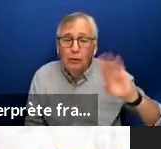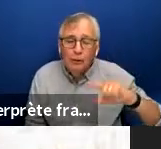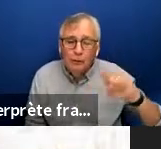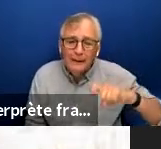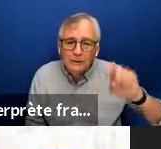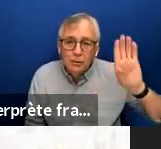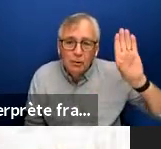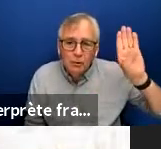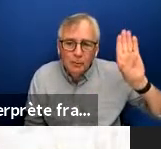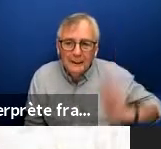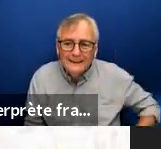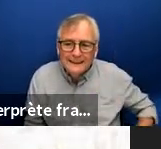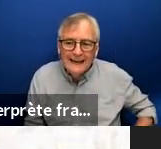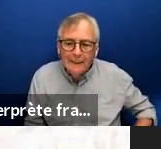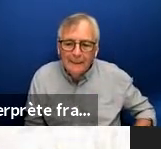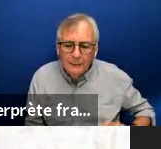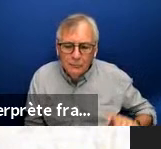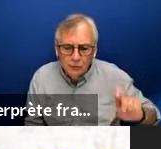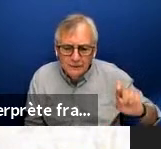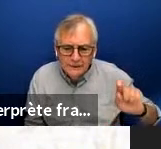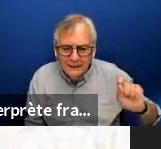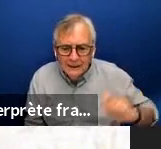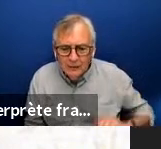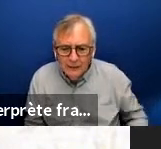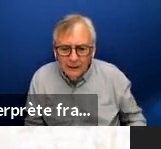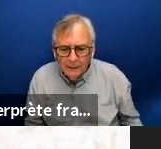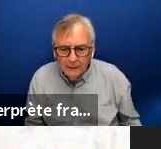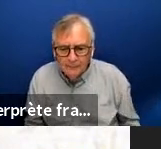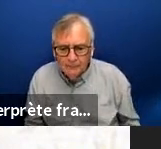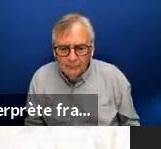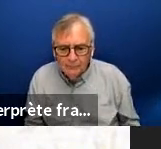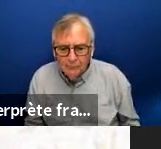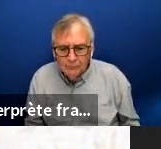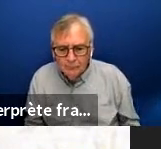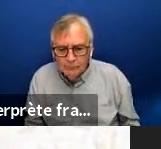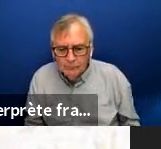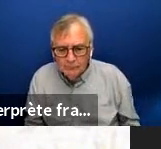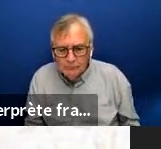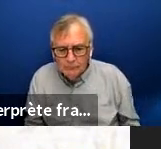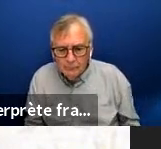de faire en sorte de baisser la main, ou ce que c'est écrit, lever la main.